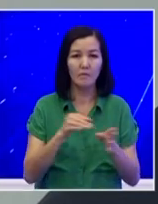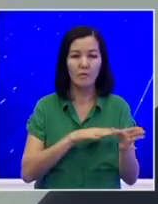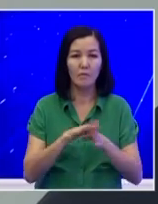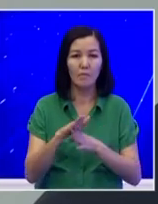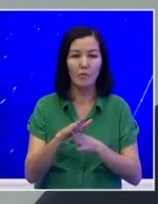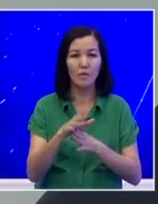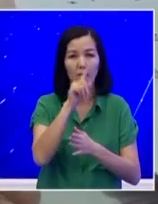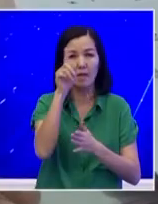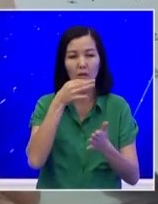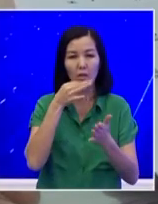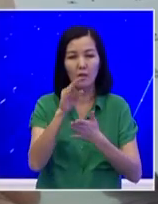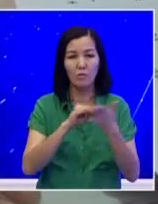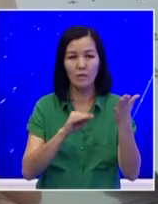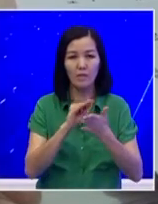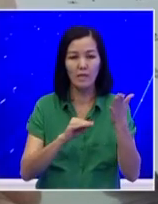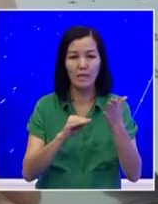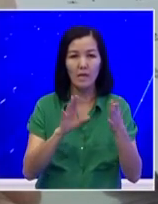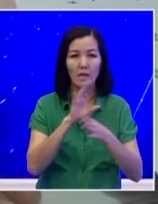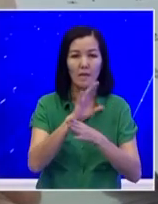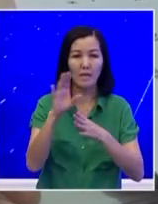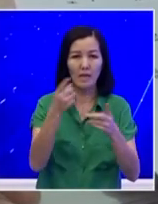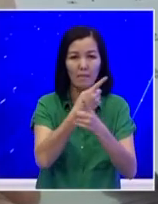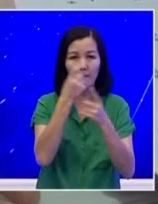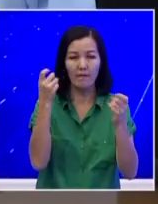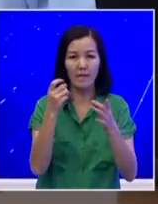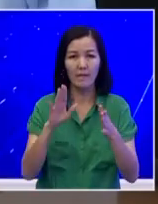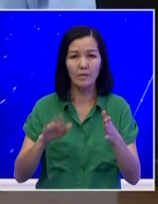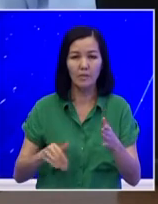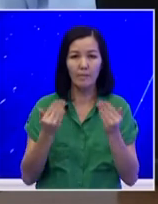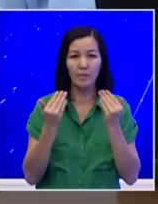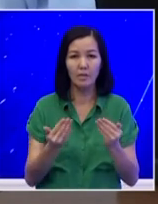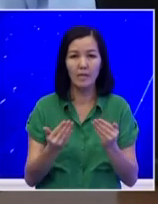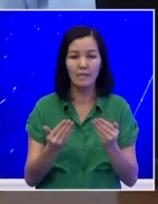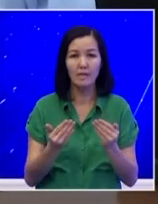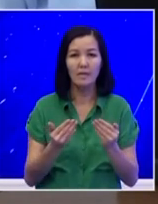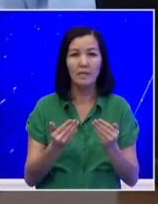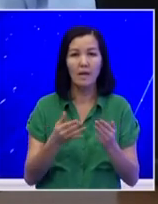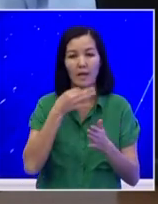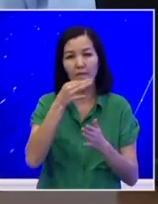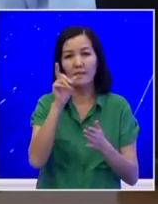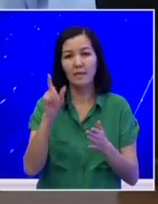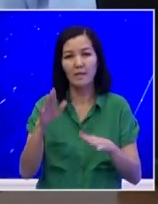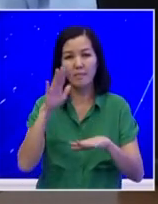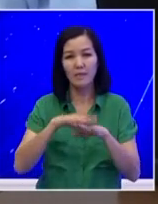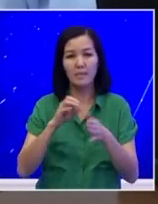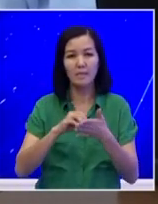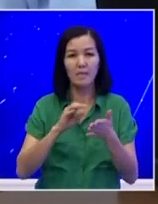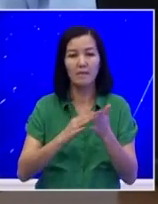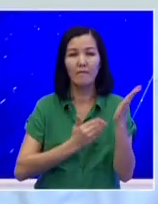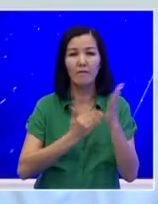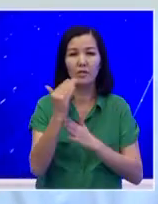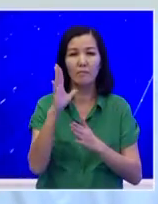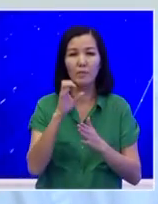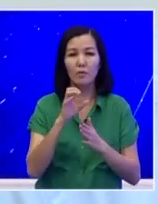специальную анкету. Затем на сайте появляется объявление. Уже сейчас, по словам ответственных лиц, в базе зарегистрировано